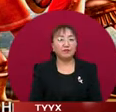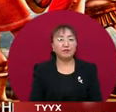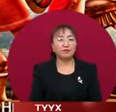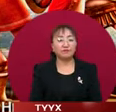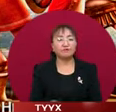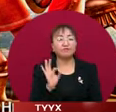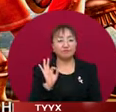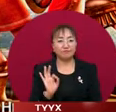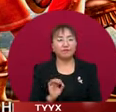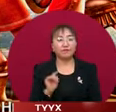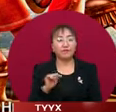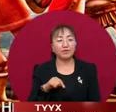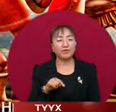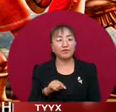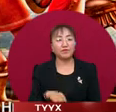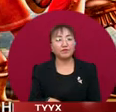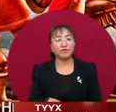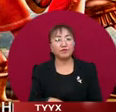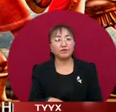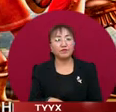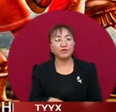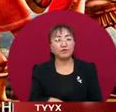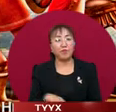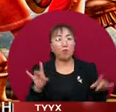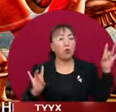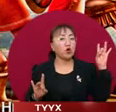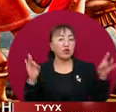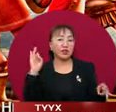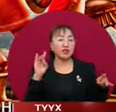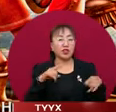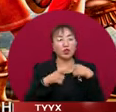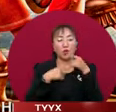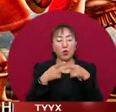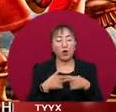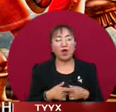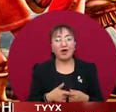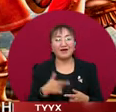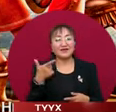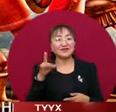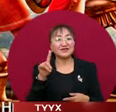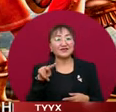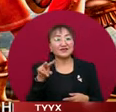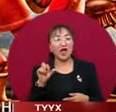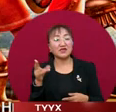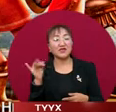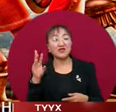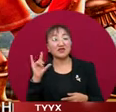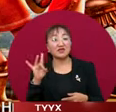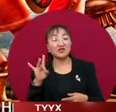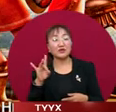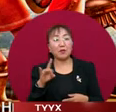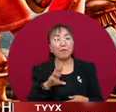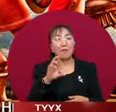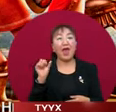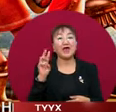Оо, сайн байна. Энд бол бурхтын тухай гардаг, гладиатор гэ баатруудын тухай гардаг, Спартакийн тухай